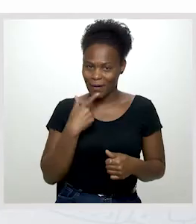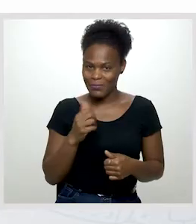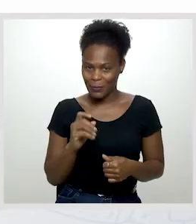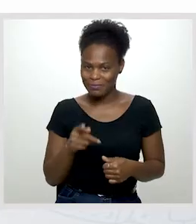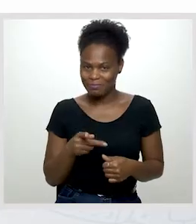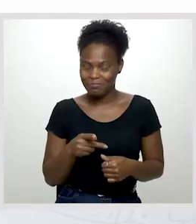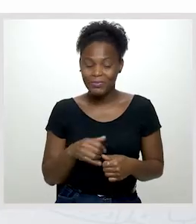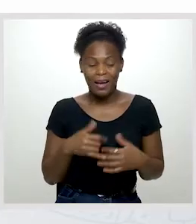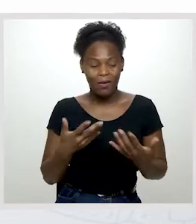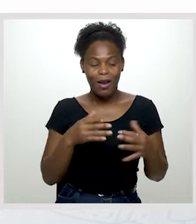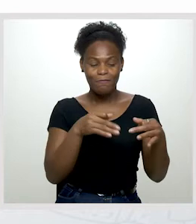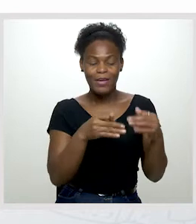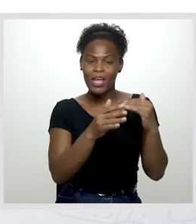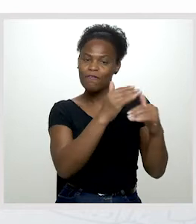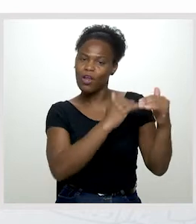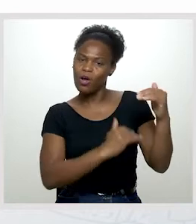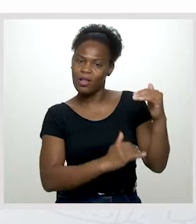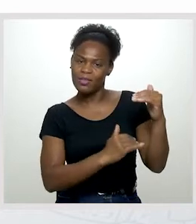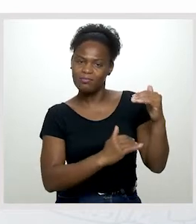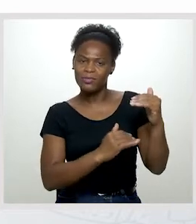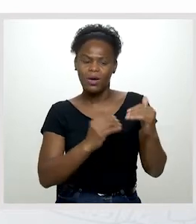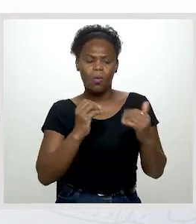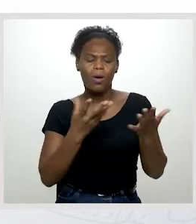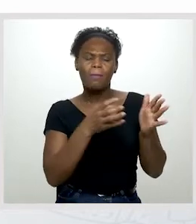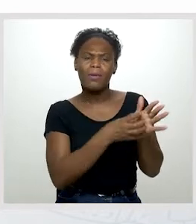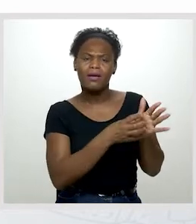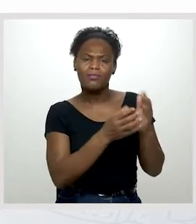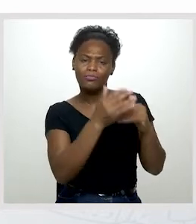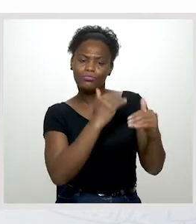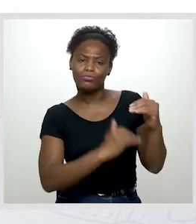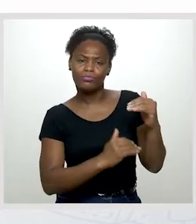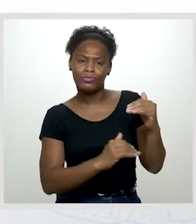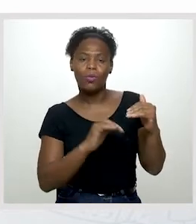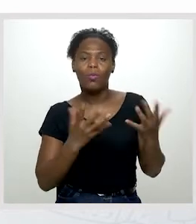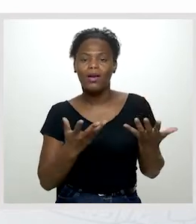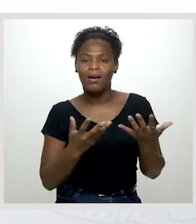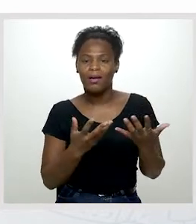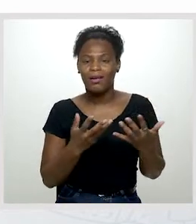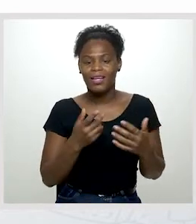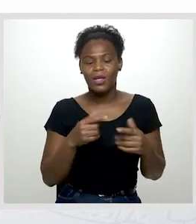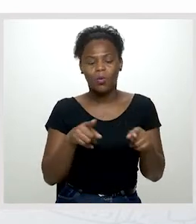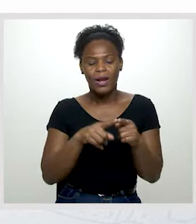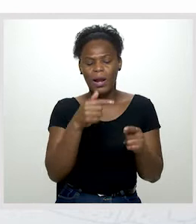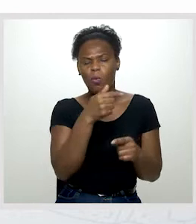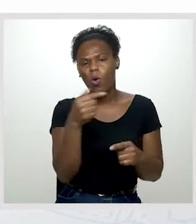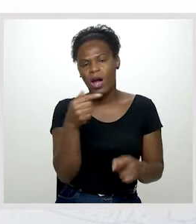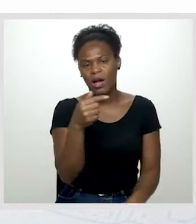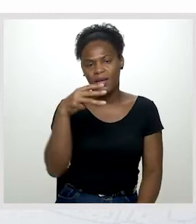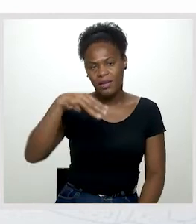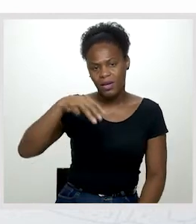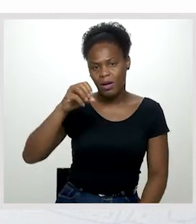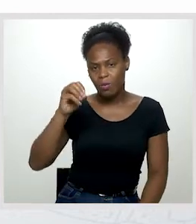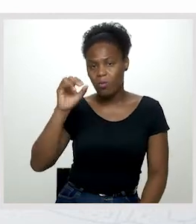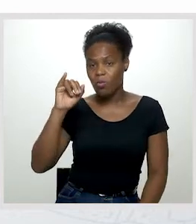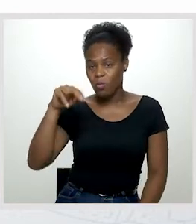finalement, l'infériorité. Quelle est la marque de l'infériorité? C'est moins. On suit la même